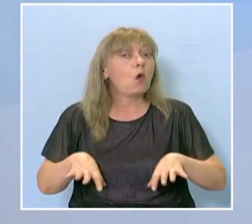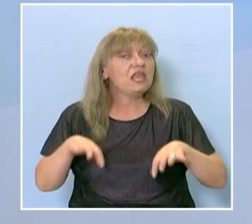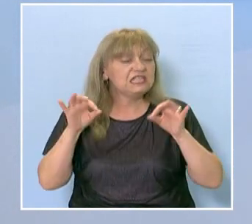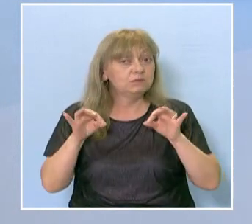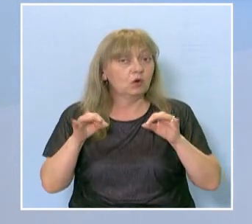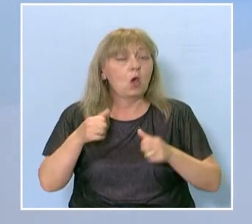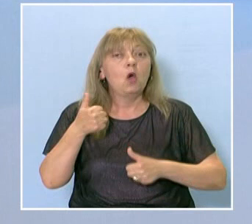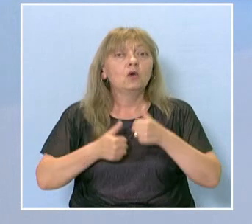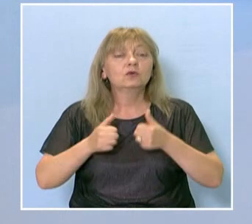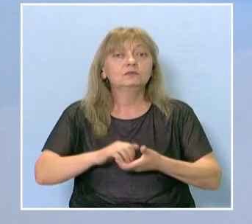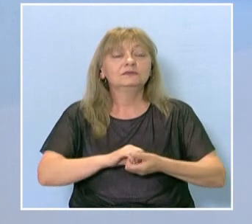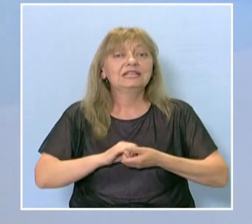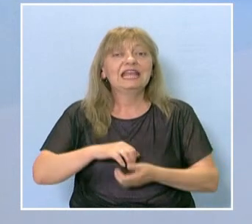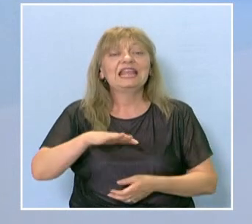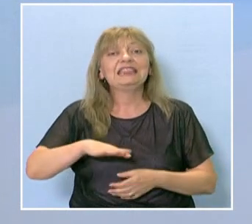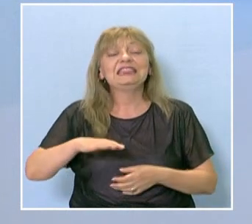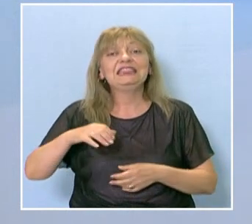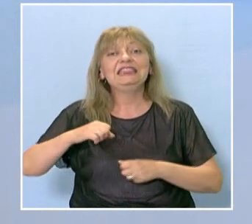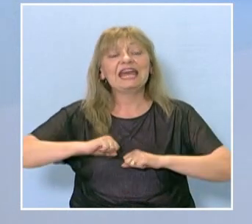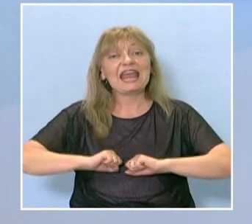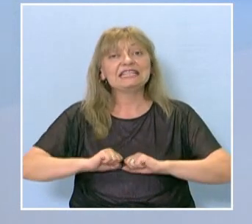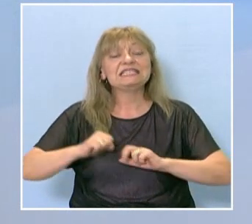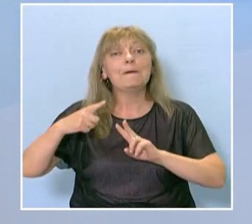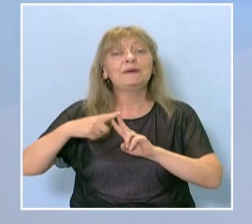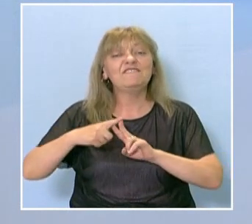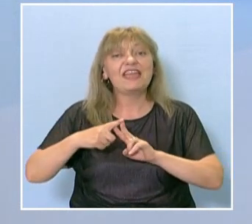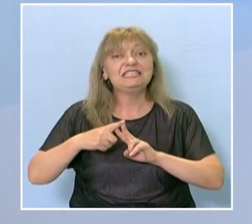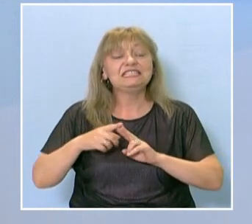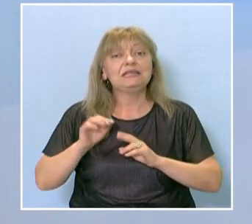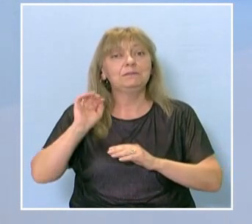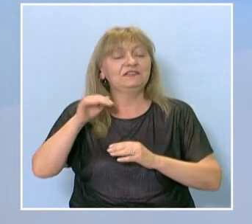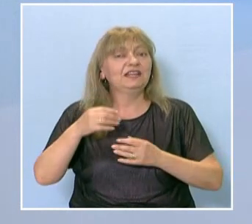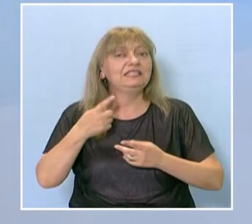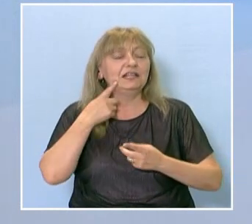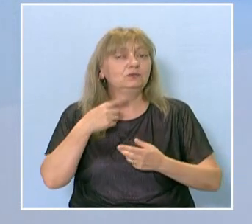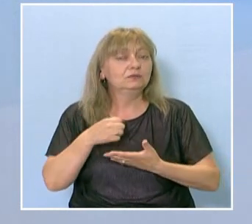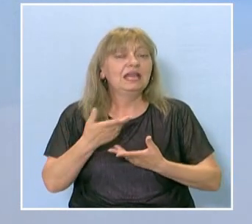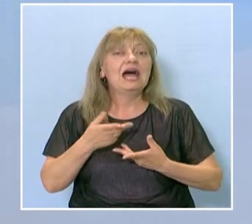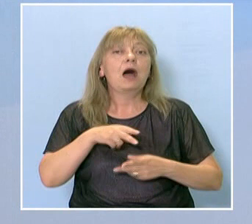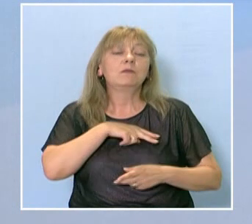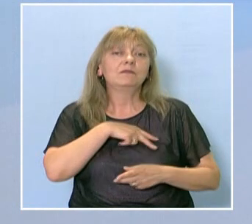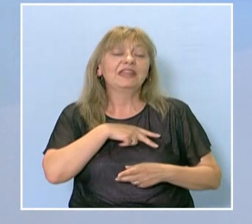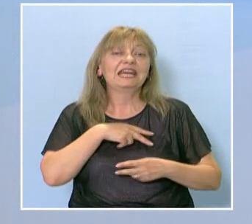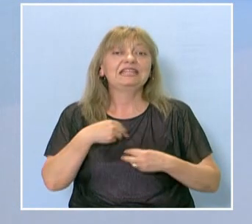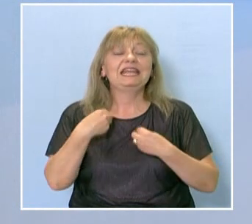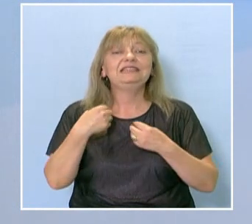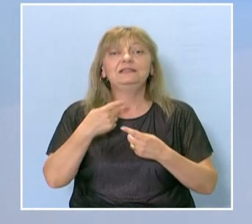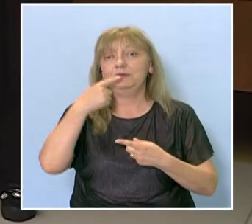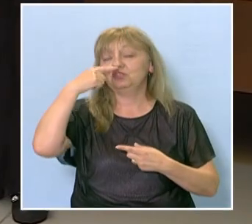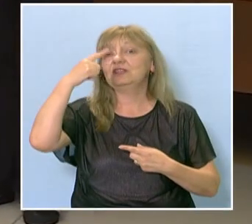Конкурсът се организира от дирекция превенции на община Варна, а победителите бяха наградени на тържествена церемония.